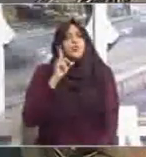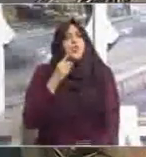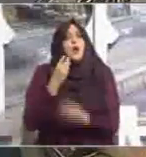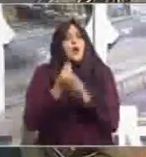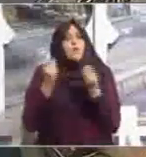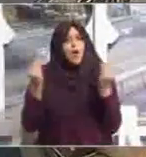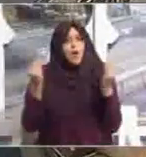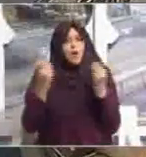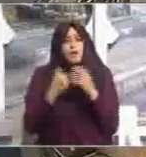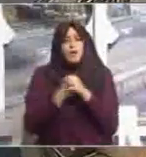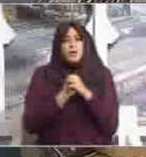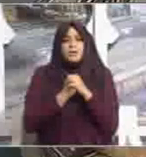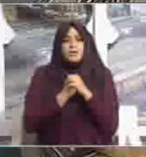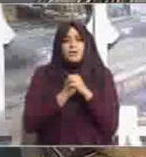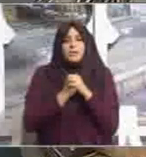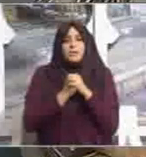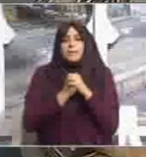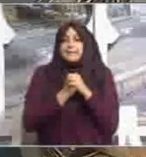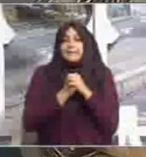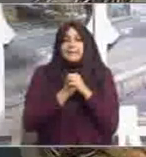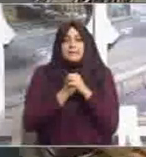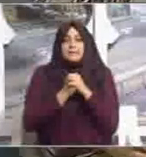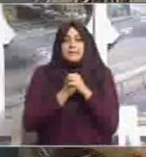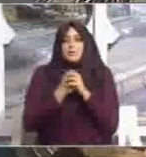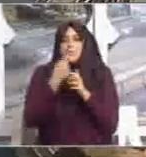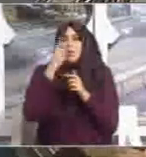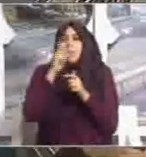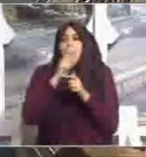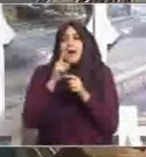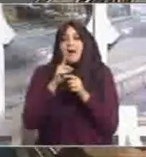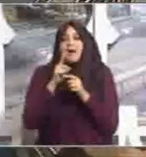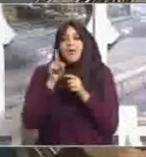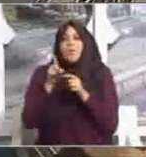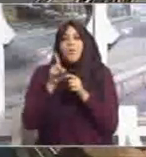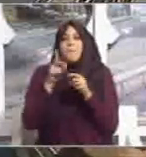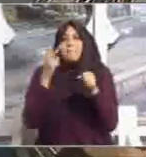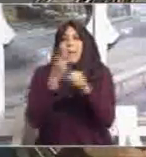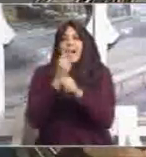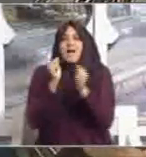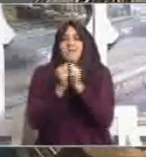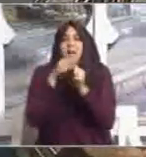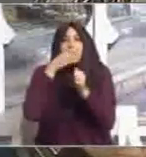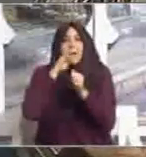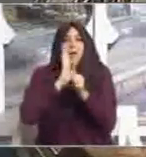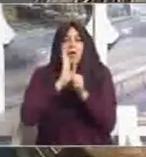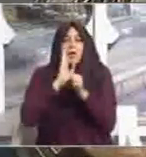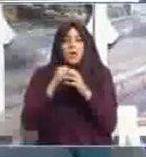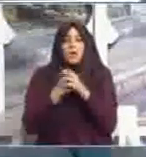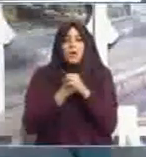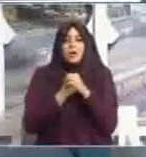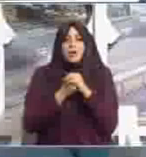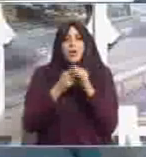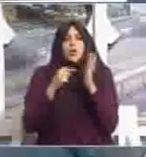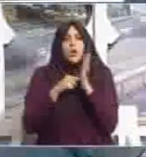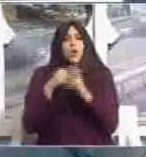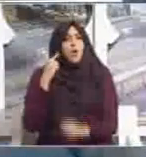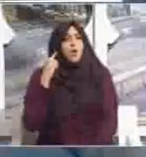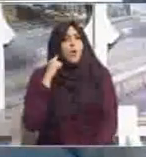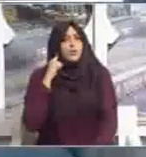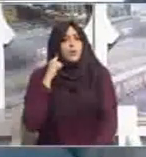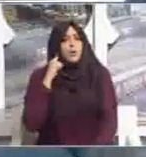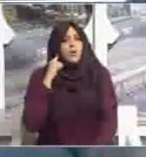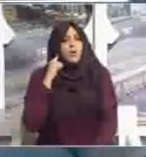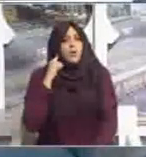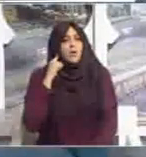حقوق للوالدين ما يحسوش بها، يعني كأنه لما يسمع للزوجة تاعه أو